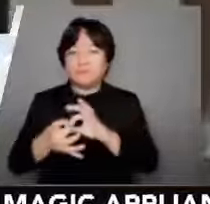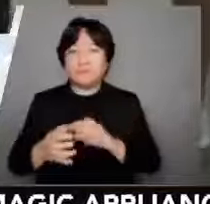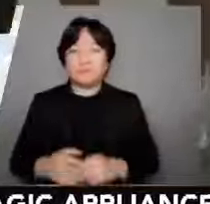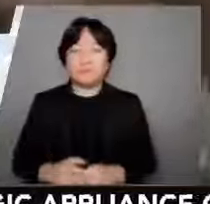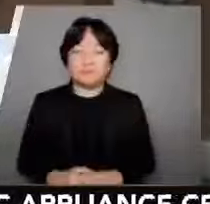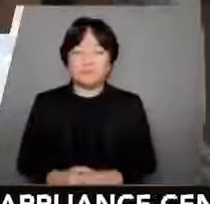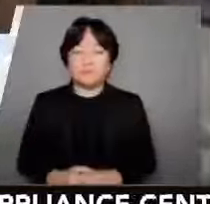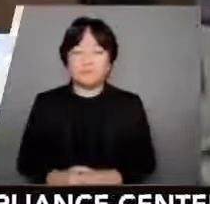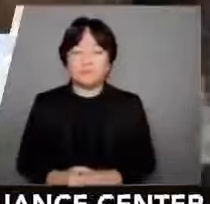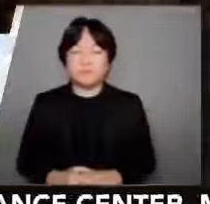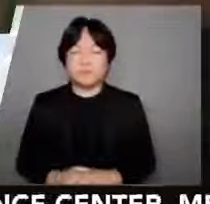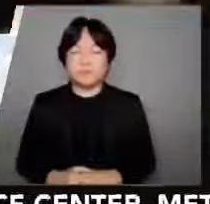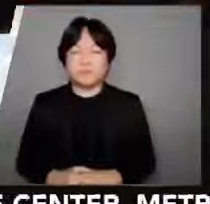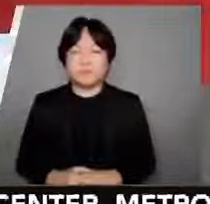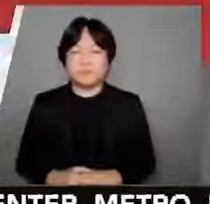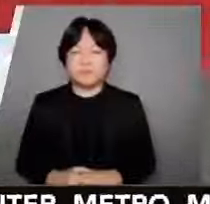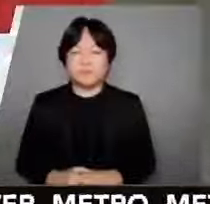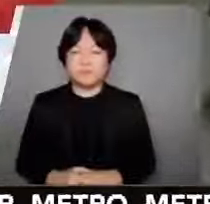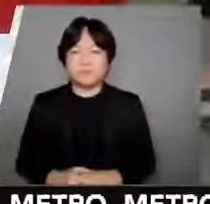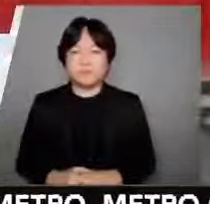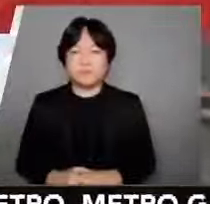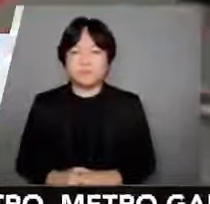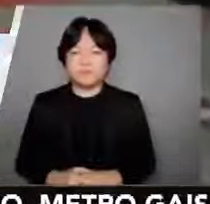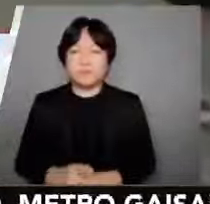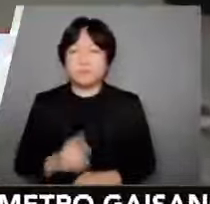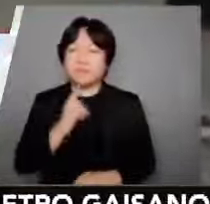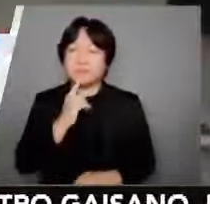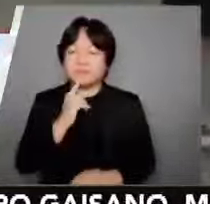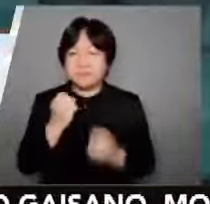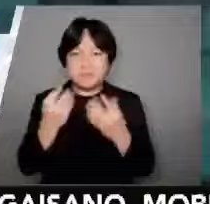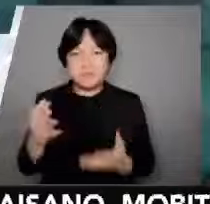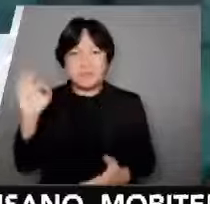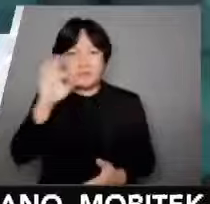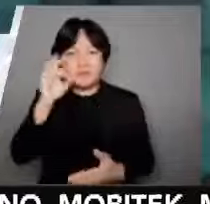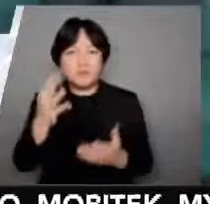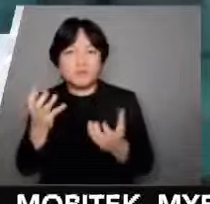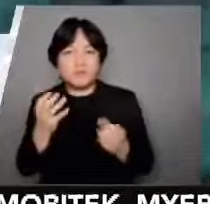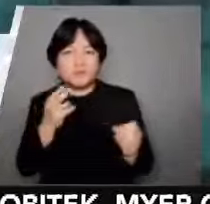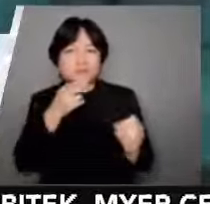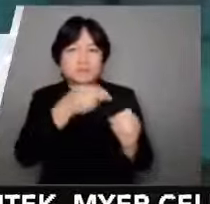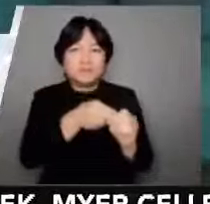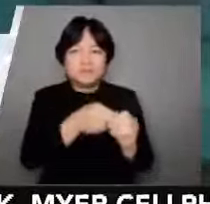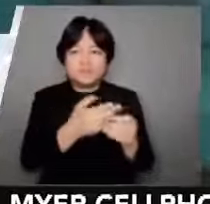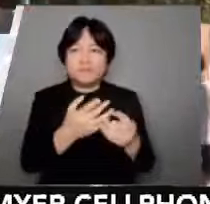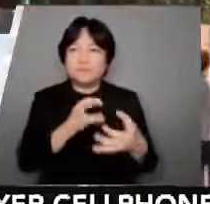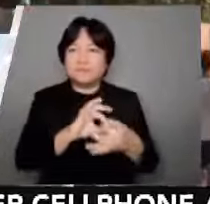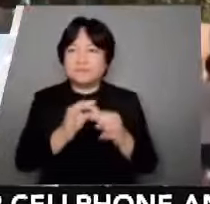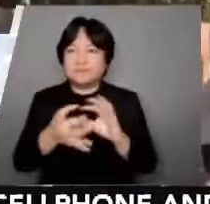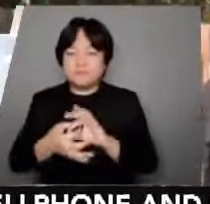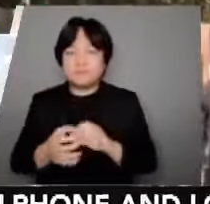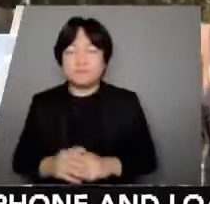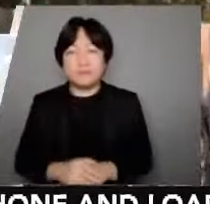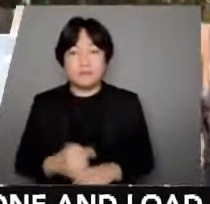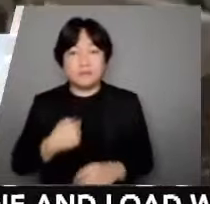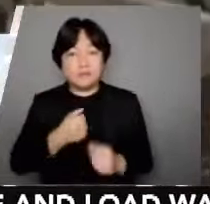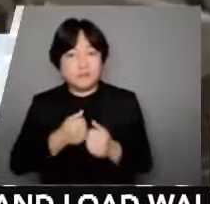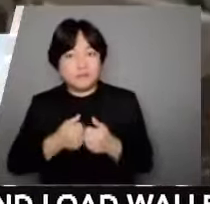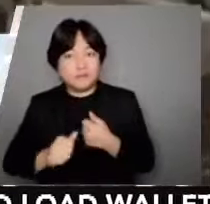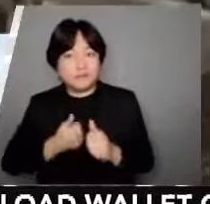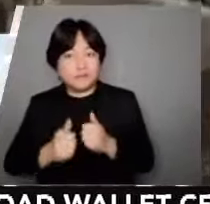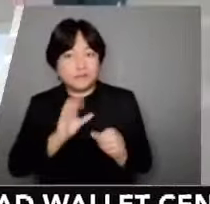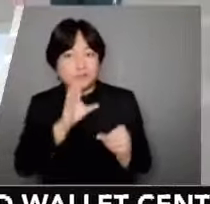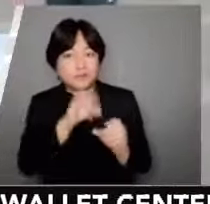Kaya naman pangarap ng napakarami ang maging bahagi ng Olympics kahit di na nga maging atleta, basta masaksihan